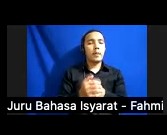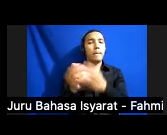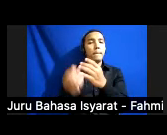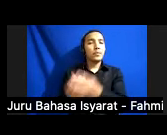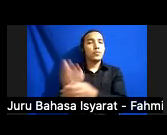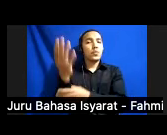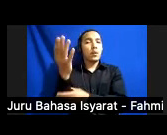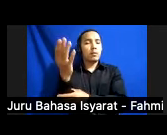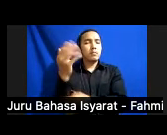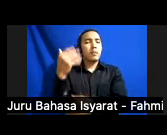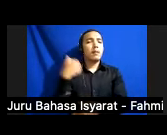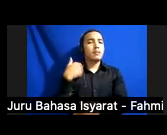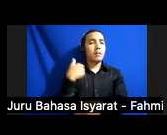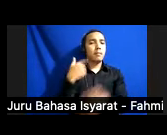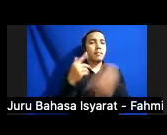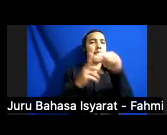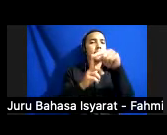68.